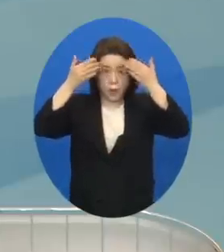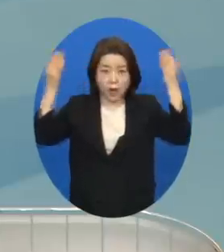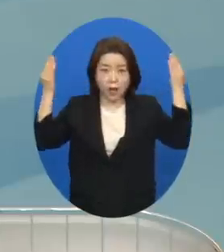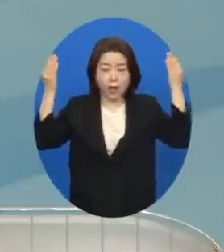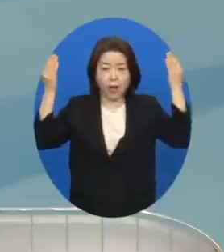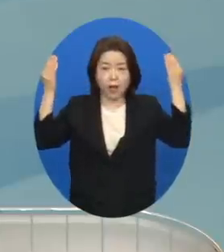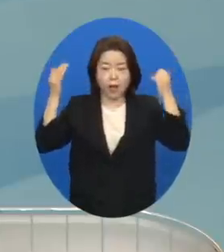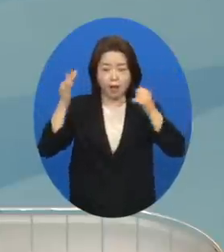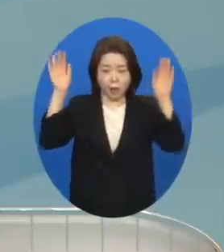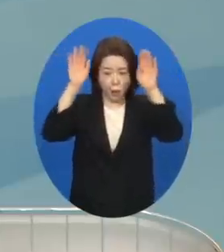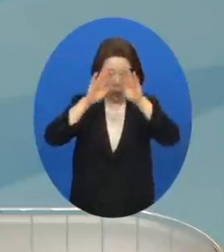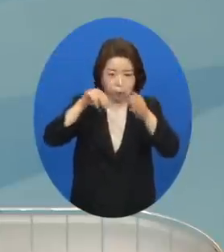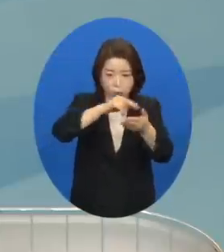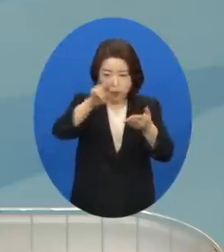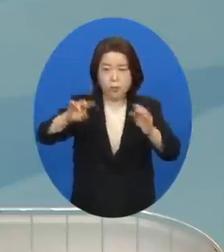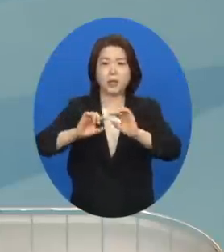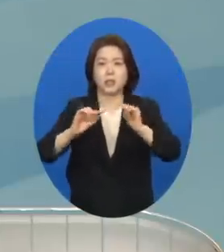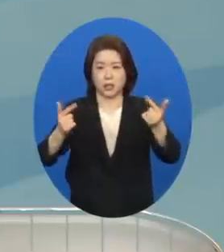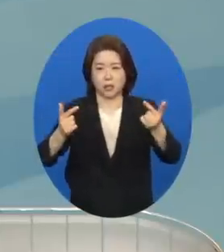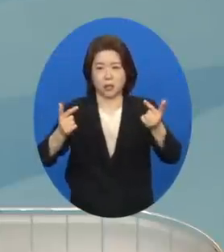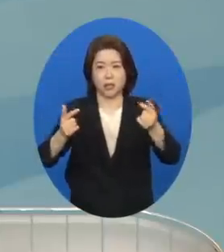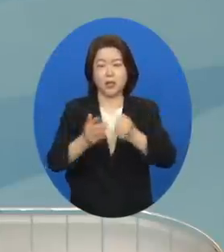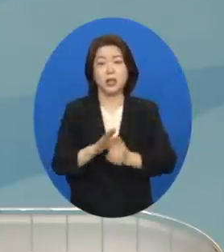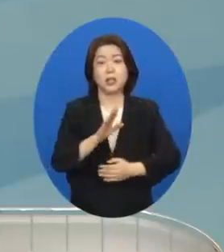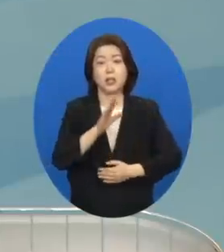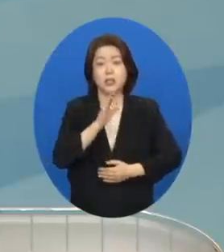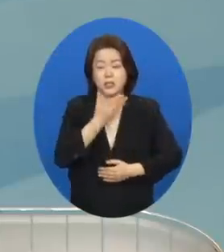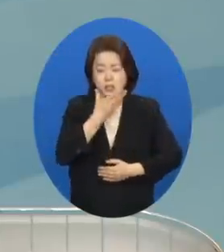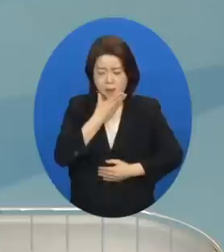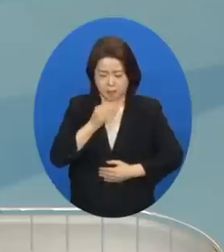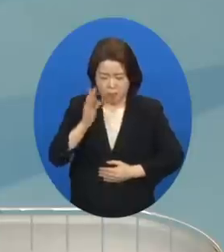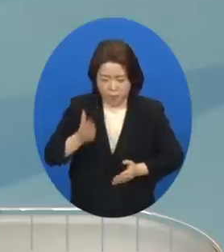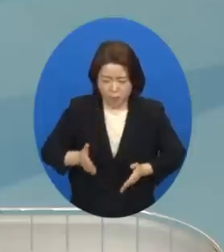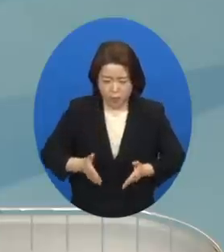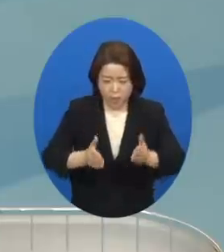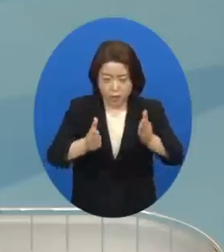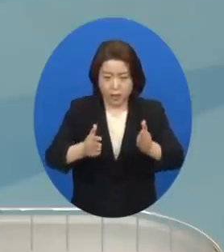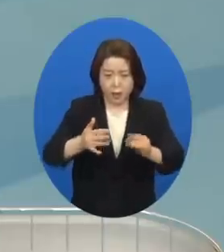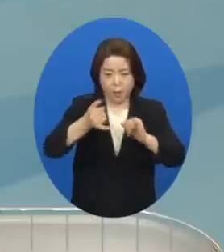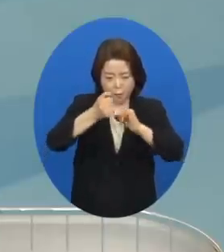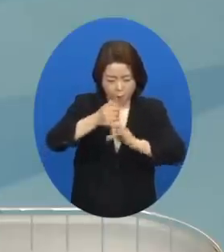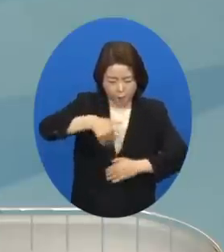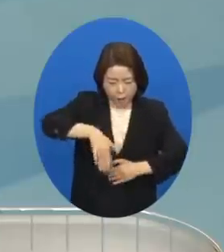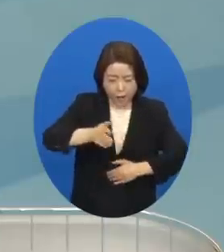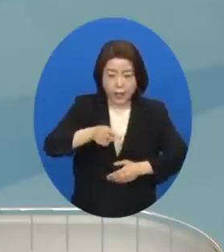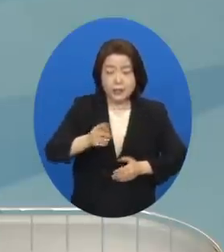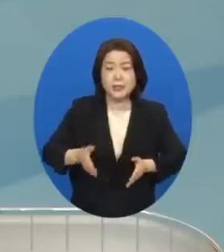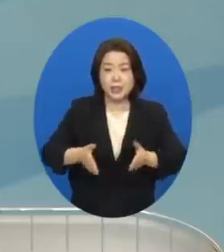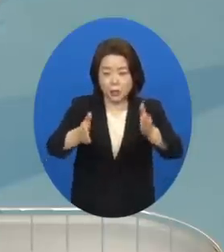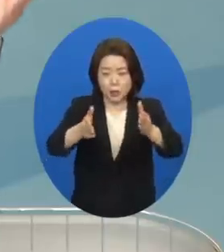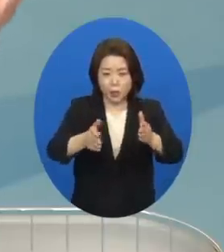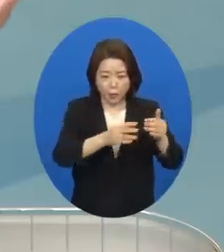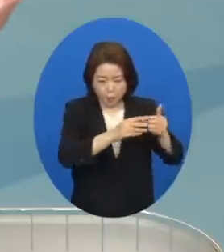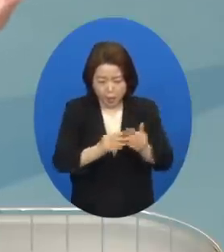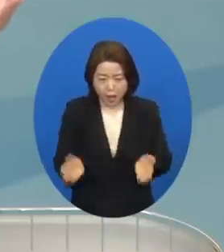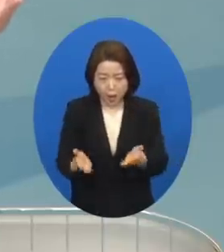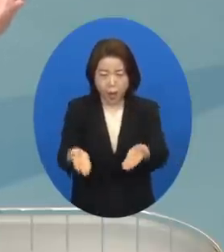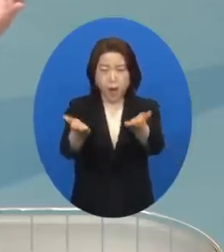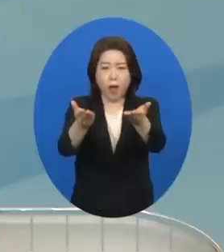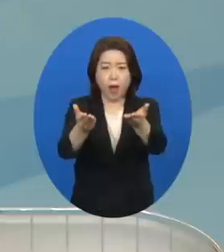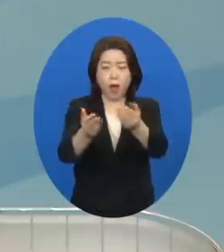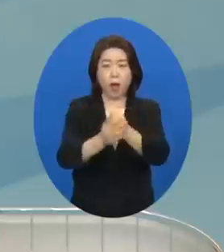않도록 진짜 살 길, 복된 길, 가야 될 길, 그 길로 갈 수 있도록 눈을 뜨면 그렇게